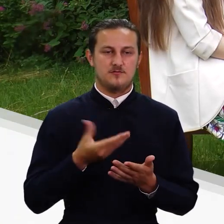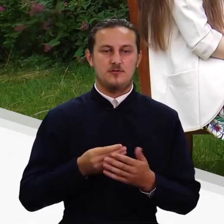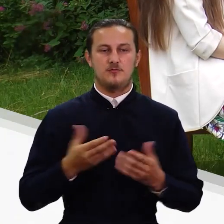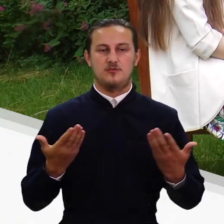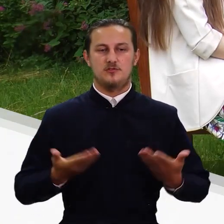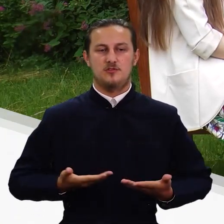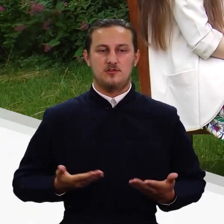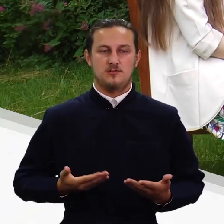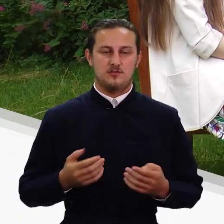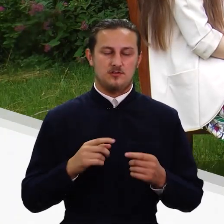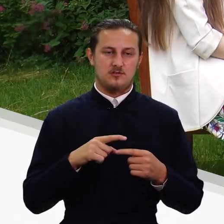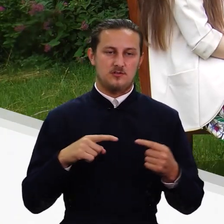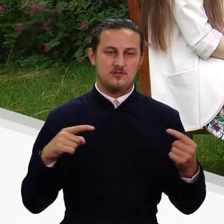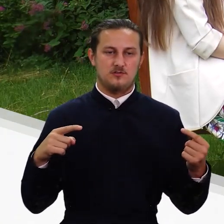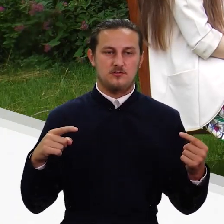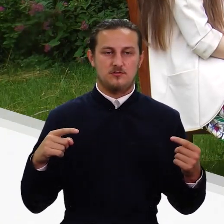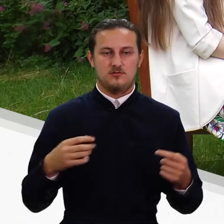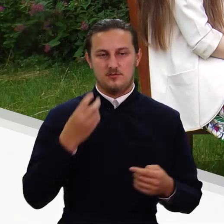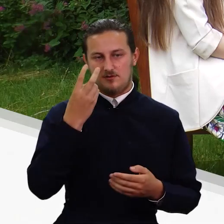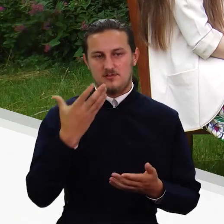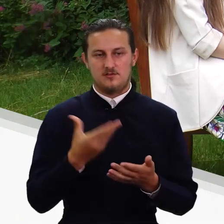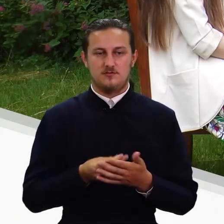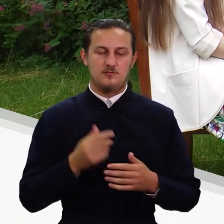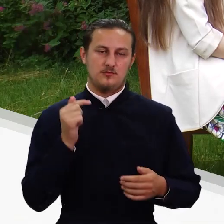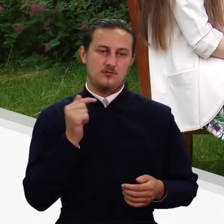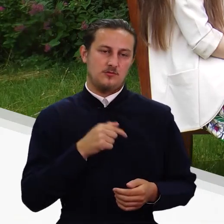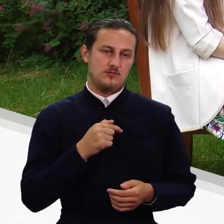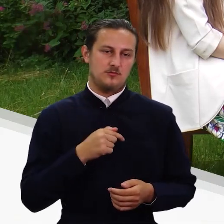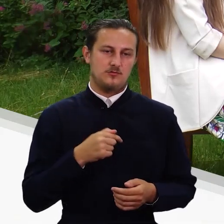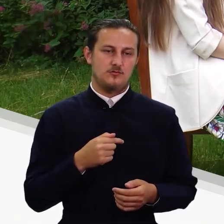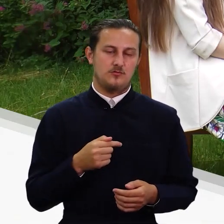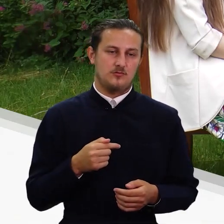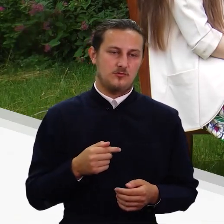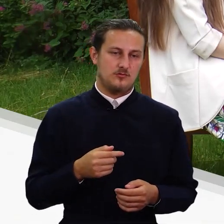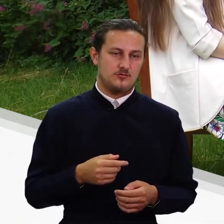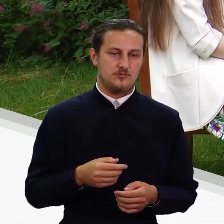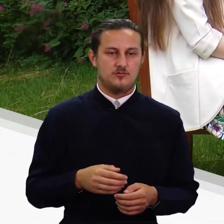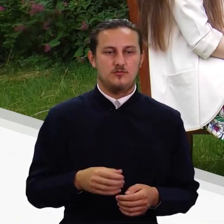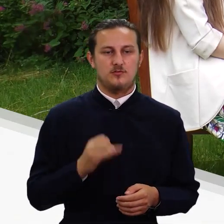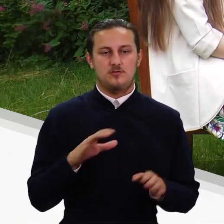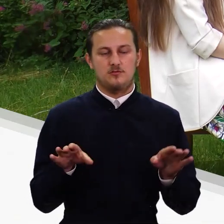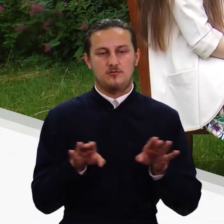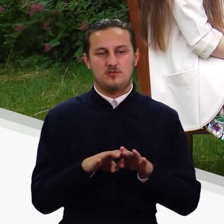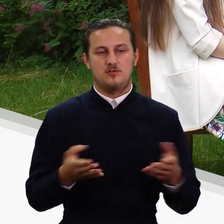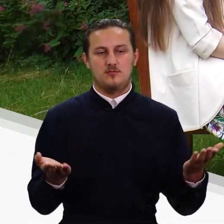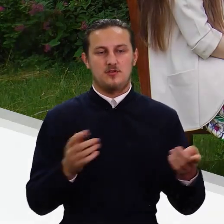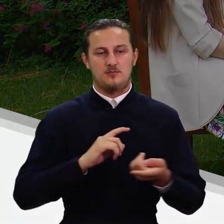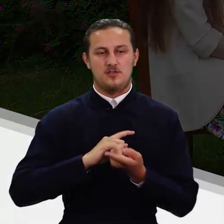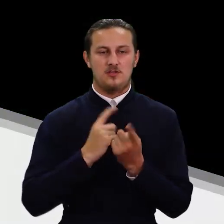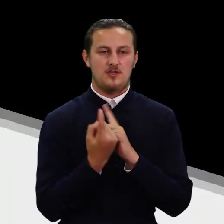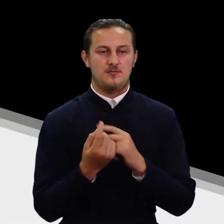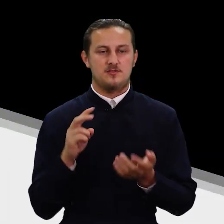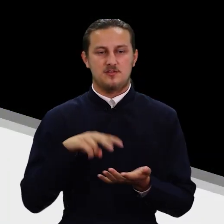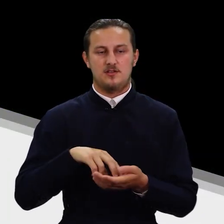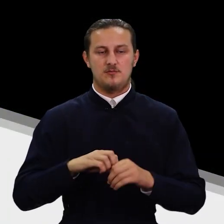на свій дух, на свою душу. І тоді ми такими малими кроками стаємо іншими, ми стаємо